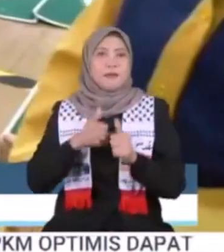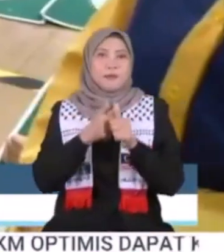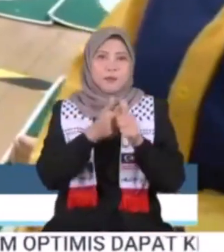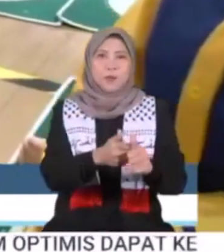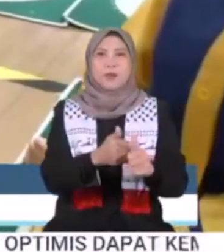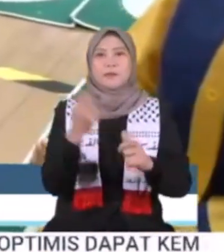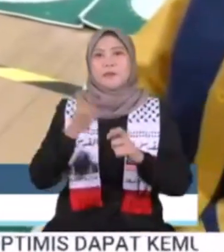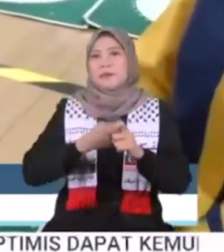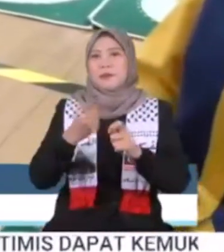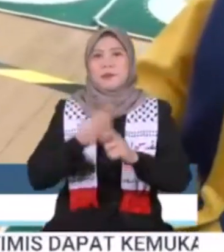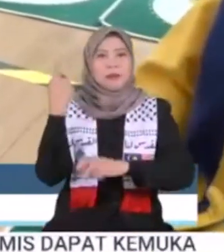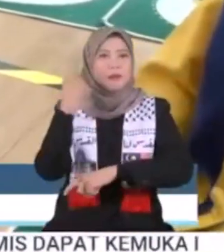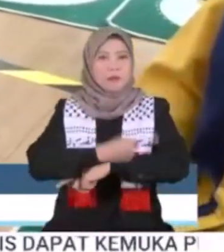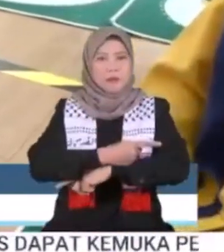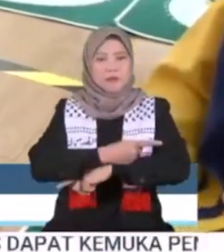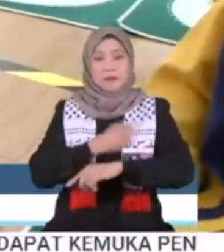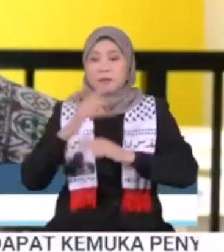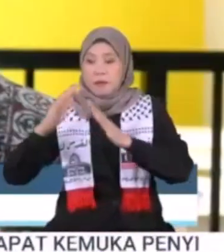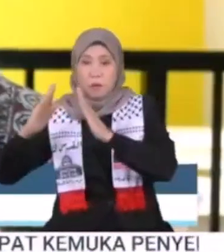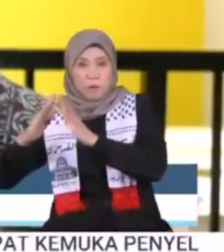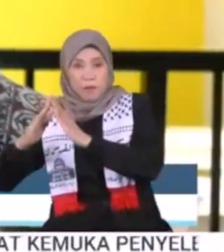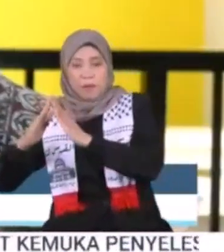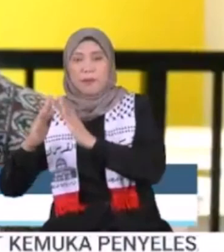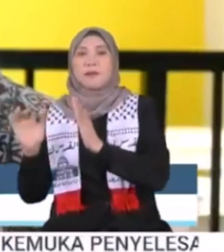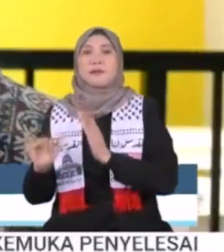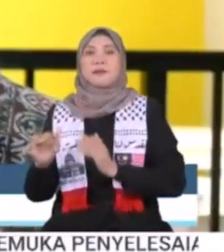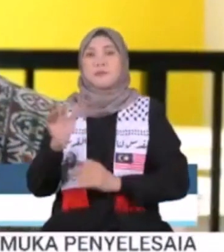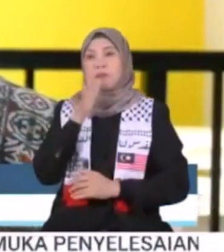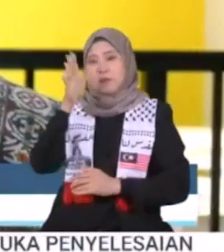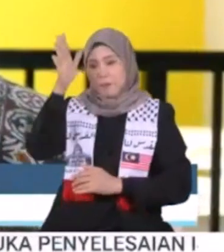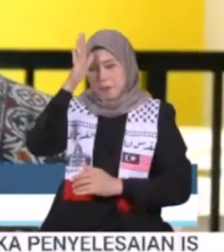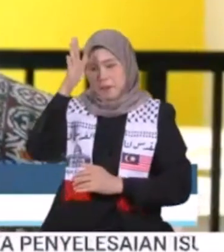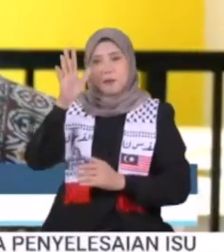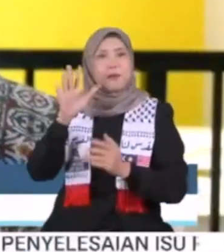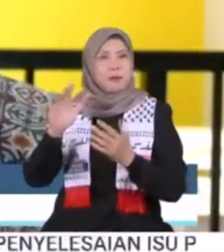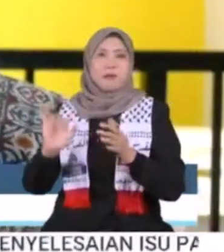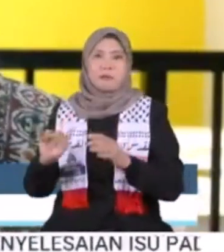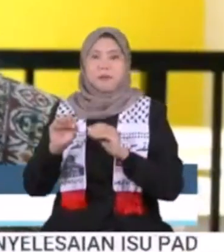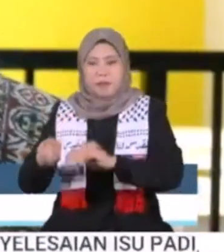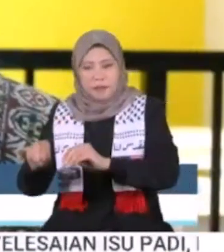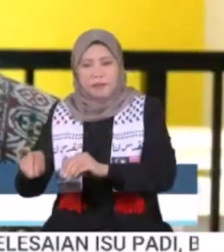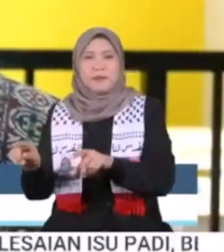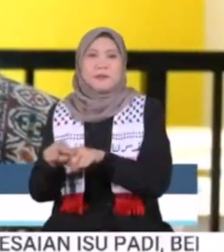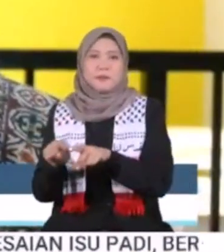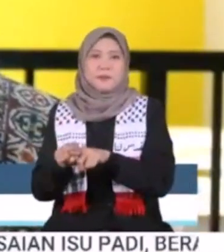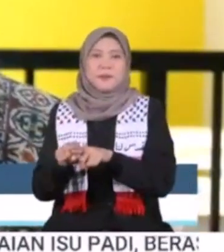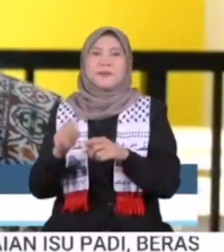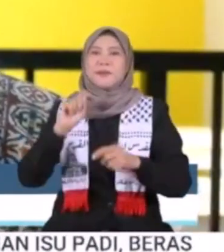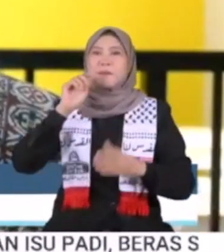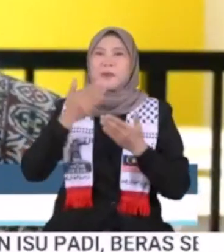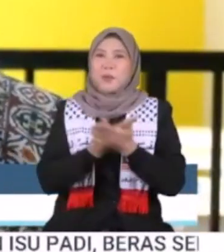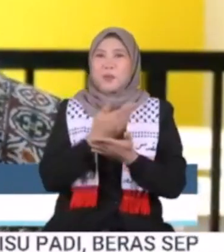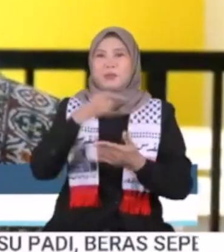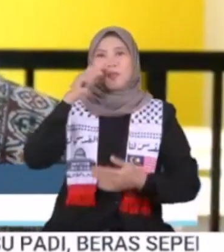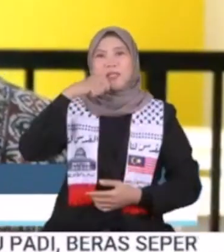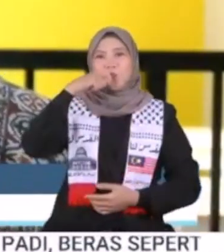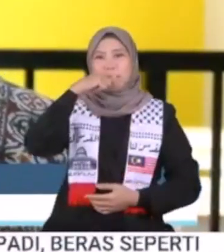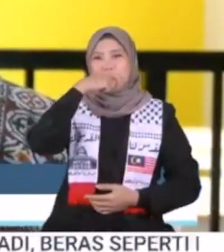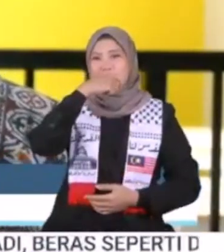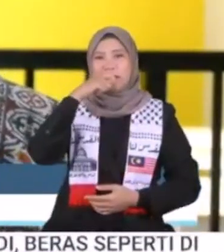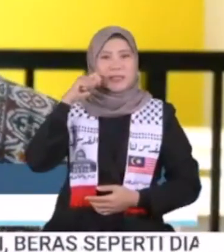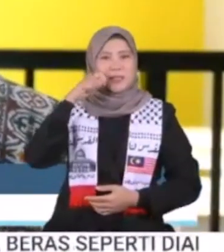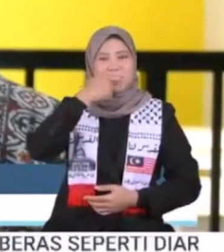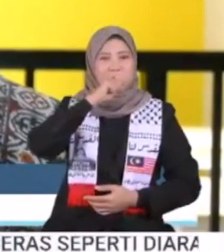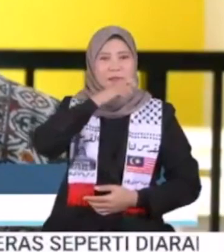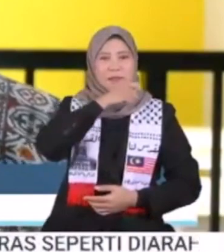rutin harian. Jadi bila diorang dekat rumah pun, ibu bapa pun memang cakap diorang boleh buat. Walaupun perkara yang baru seperti bersugi kan, tapi diorang dah tahu